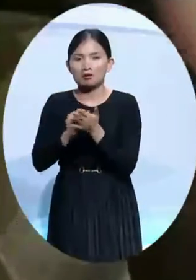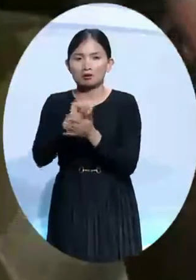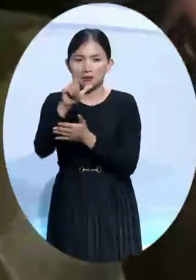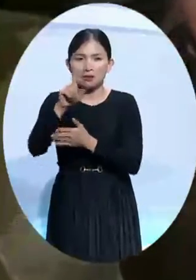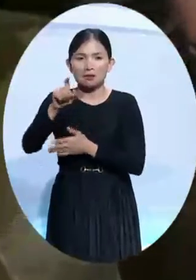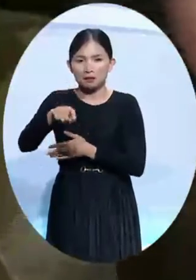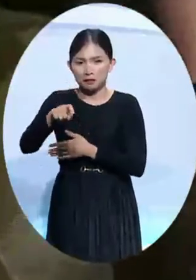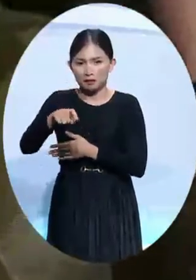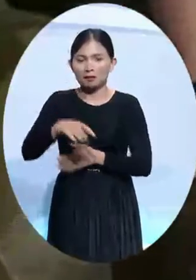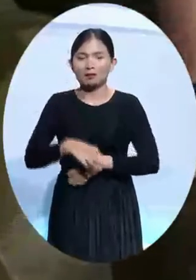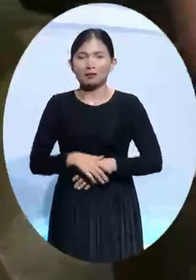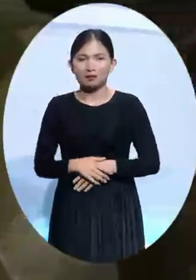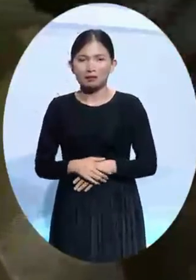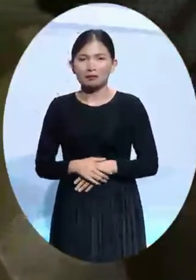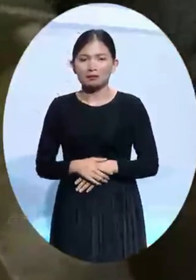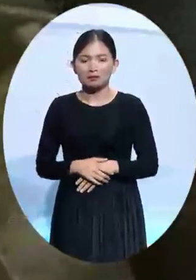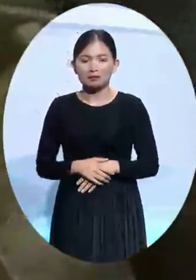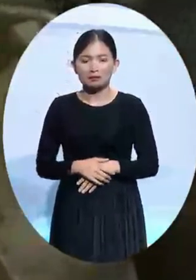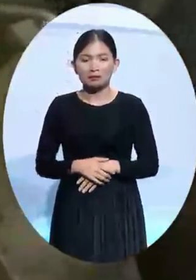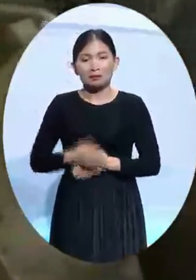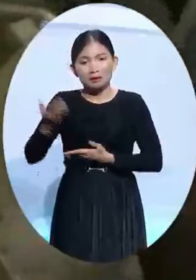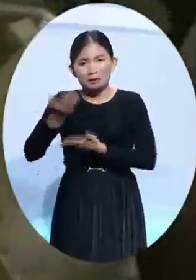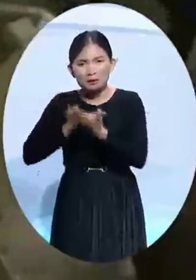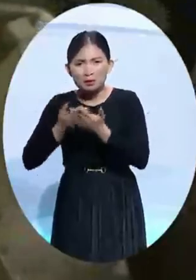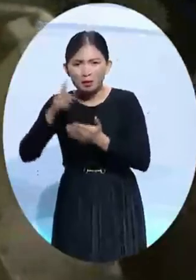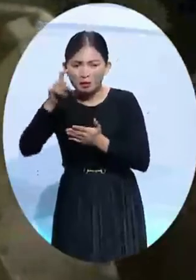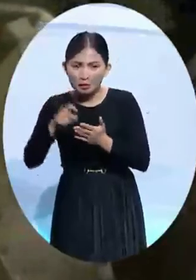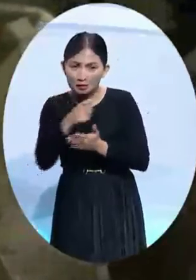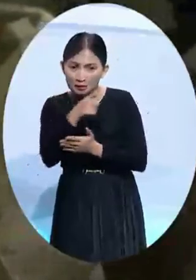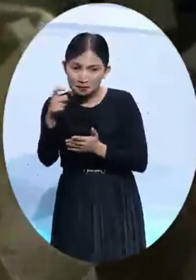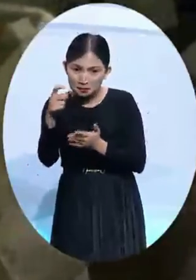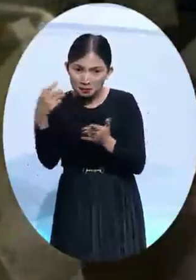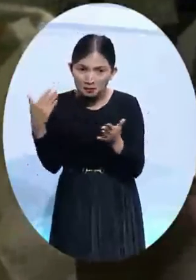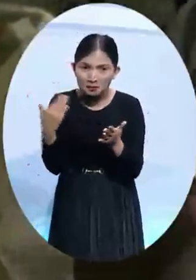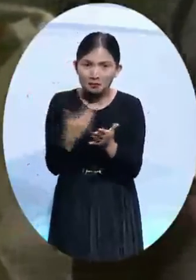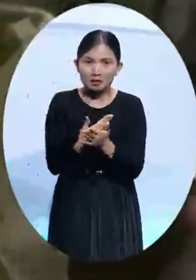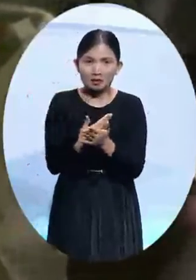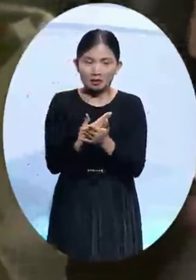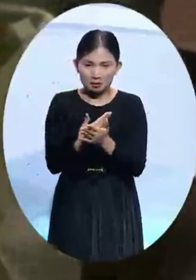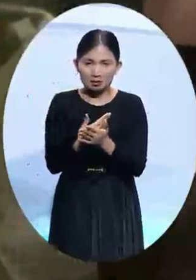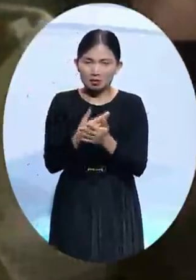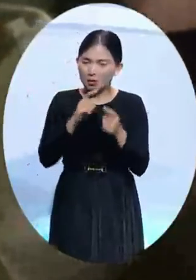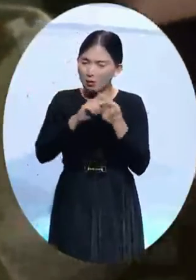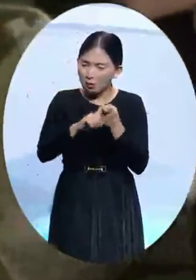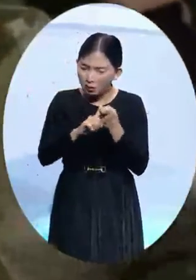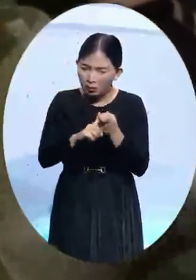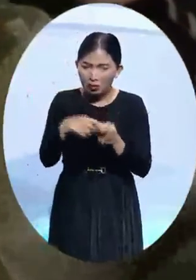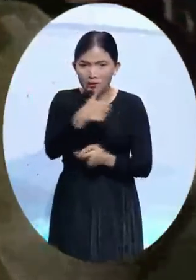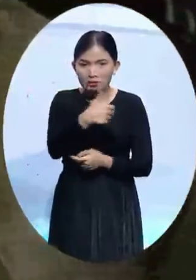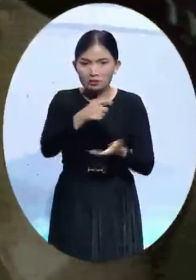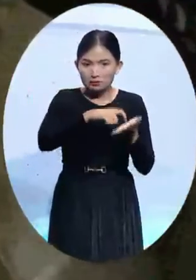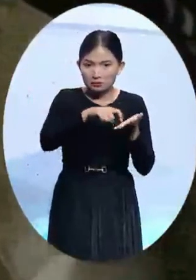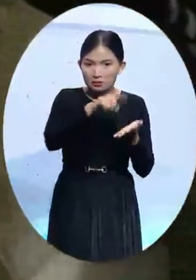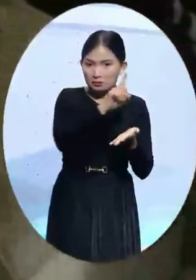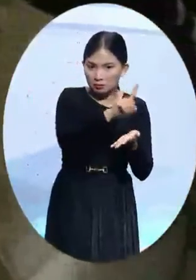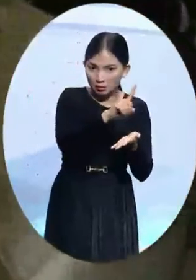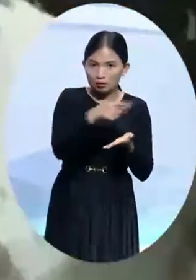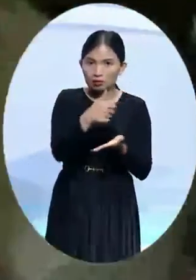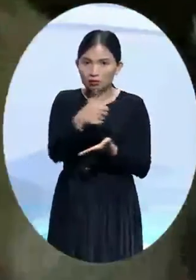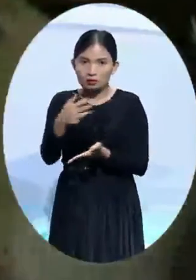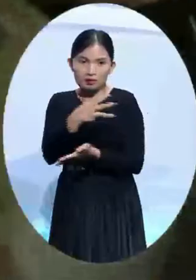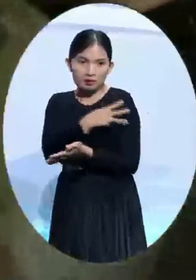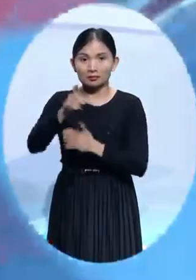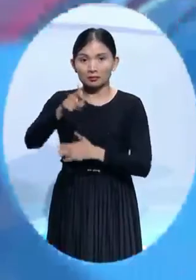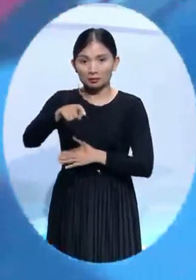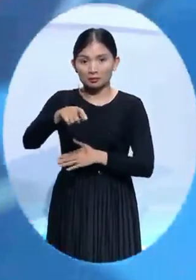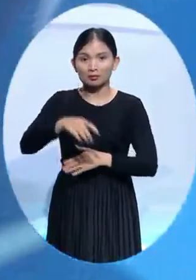nhau. Một điều khoản khác trong thỏa thuận là trên ISS sẽ luôn có ít nhất một người Mỹ và một người Nga để duy trì hoạt động cho khoang của từng nước.